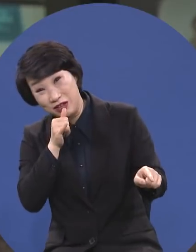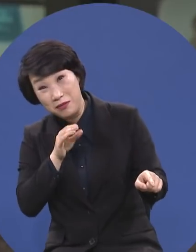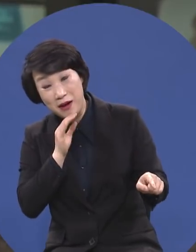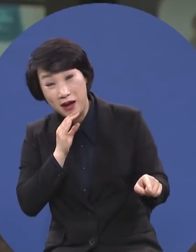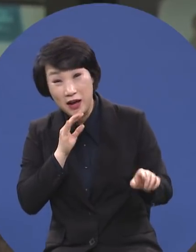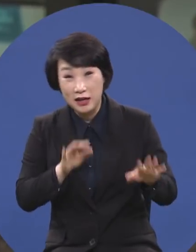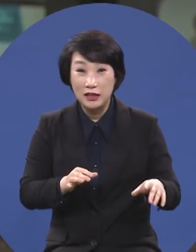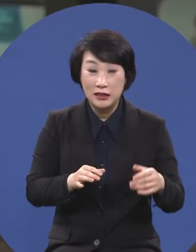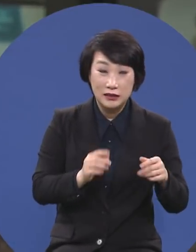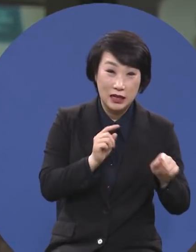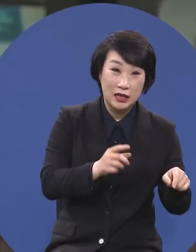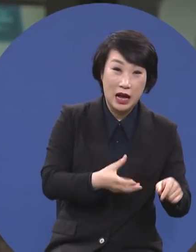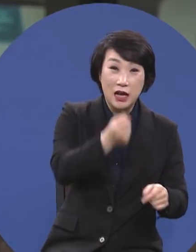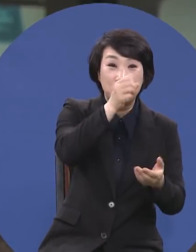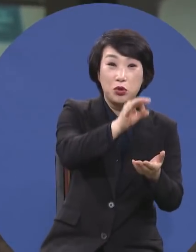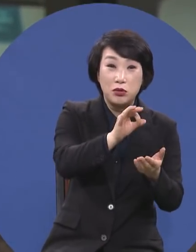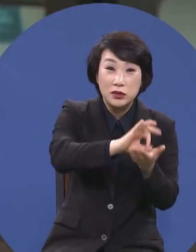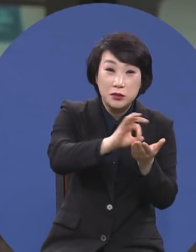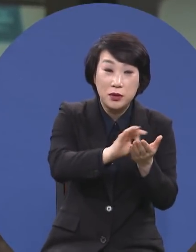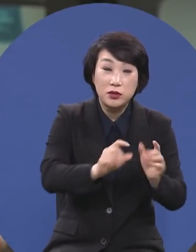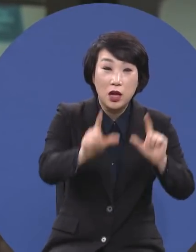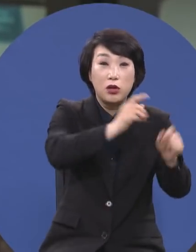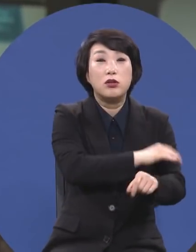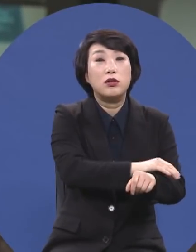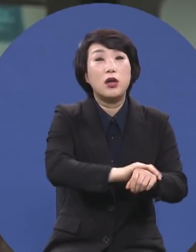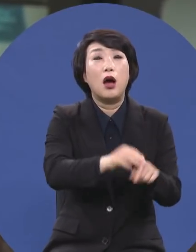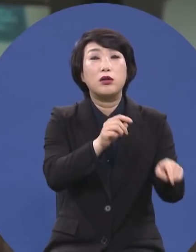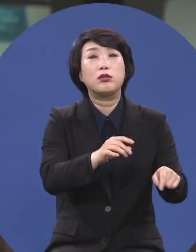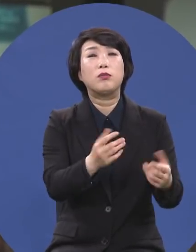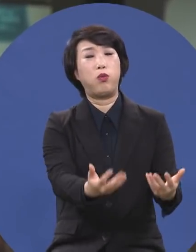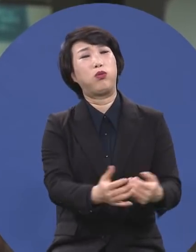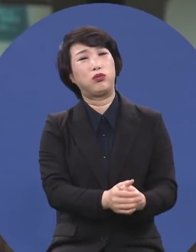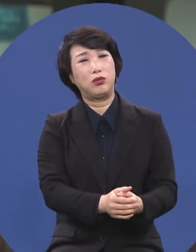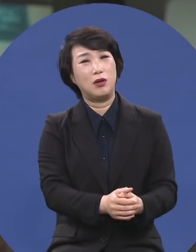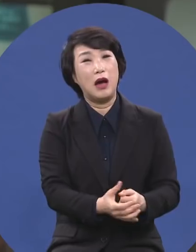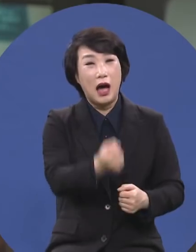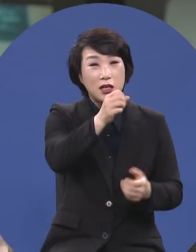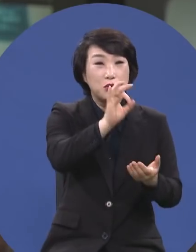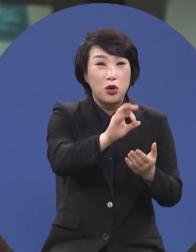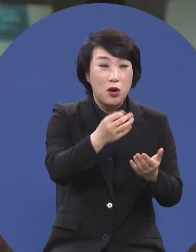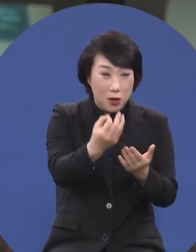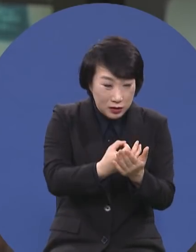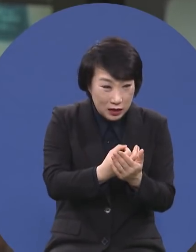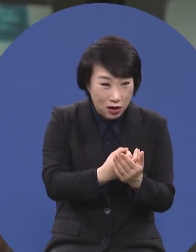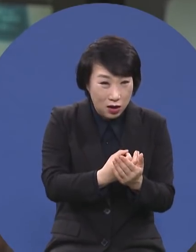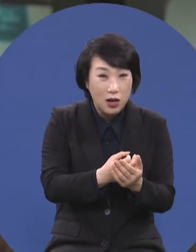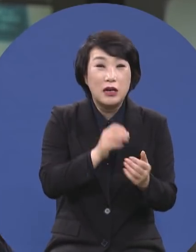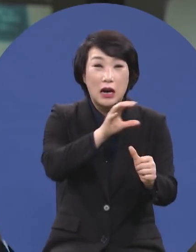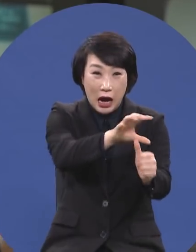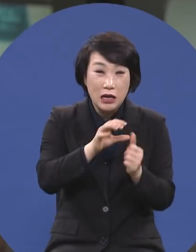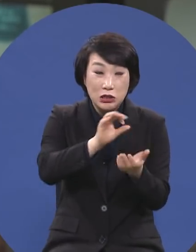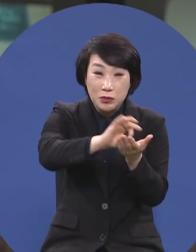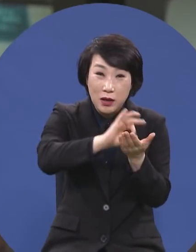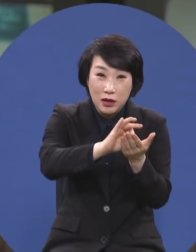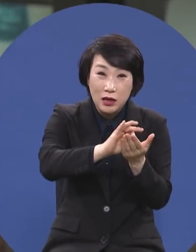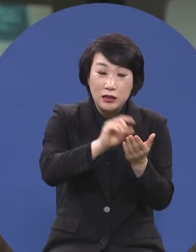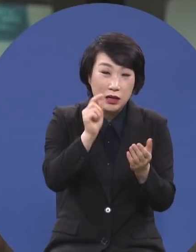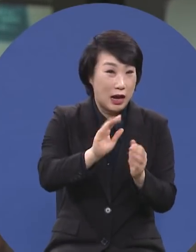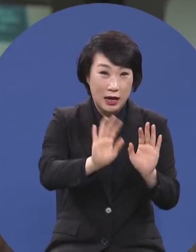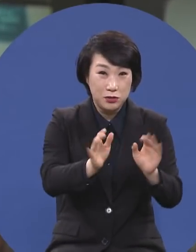돈 써가며 잘 살면 되겠어. 있는 돈으로 벌어가며 잘 살아야지. 탕자가 잘 살 수 있는 생각은